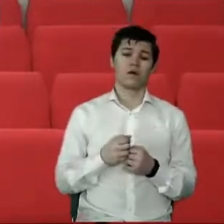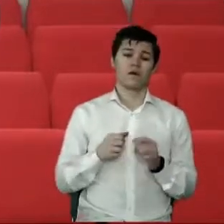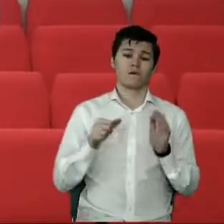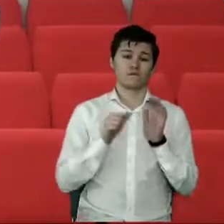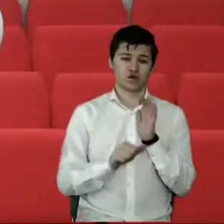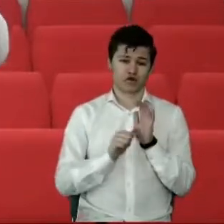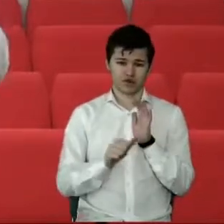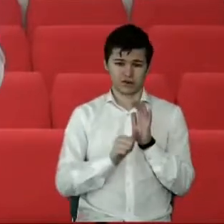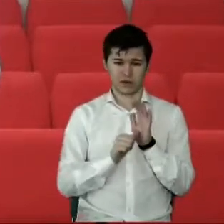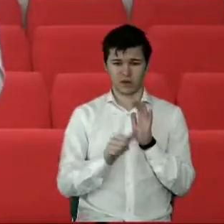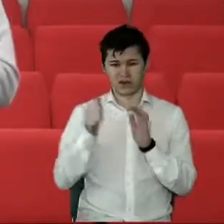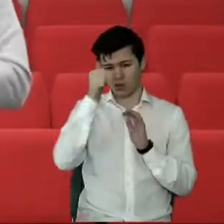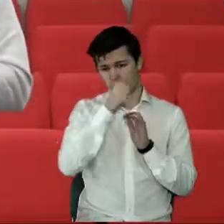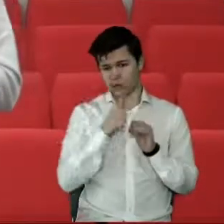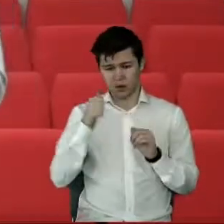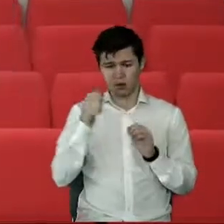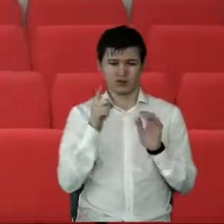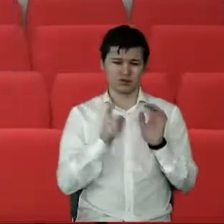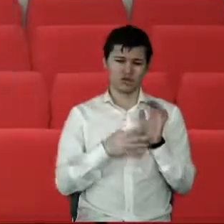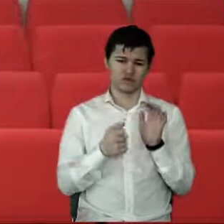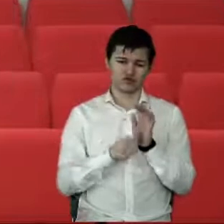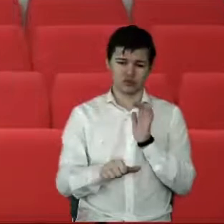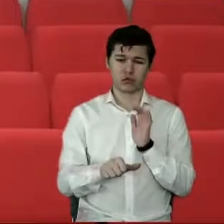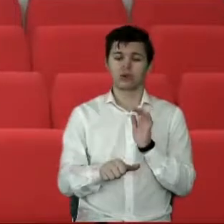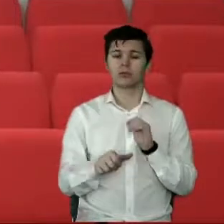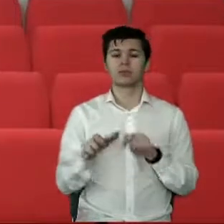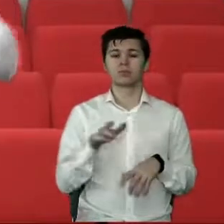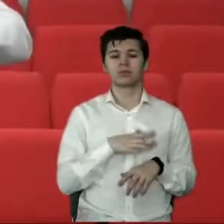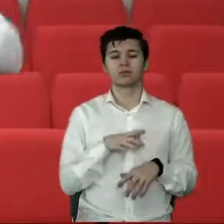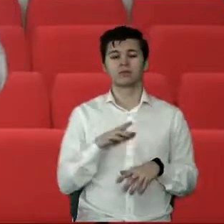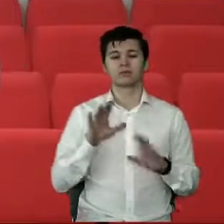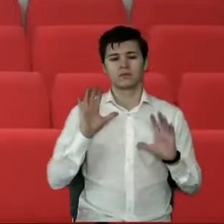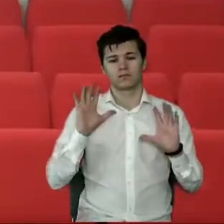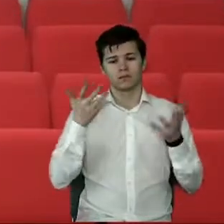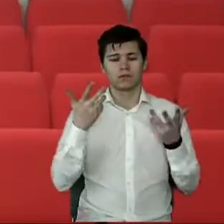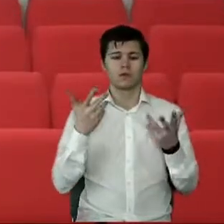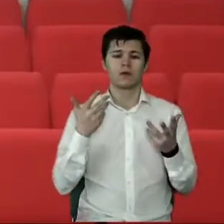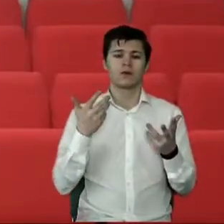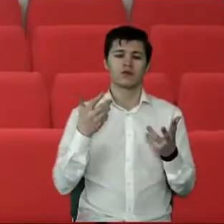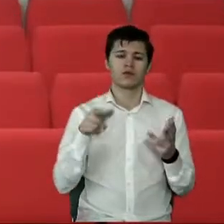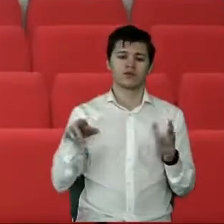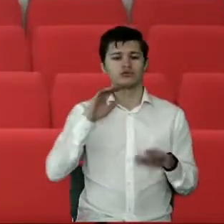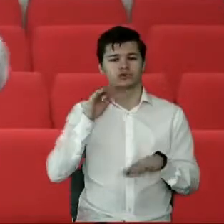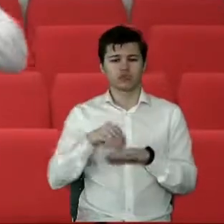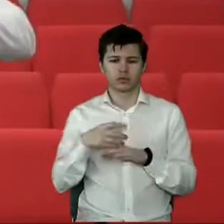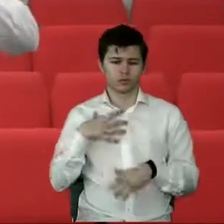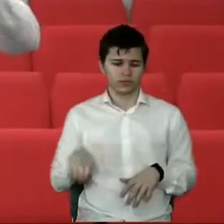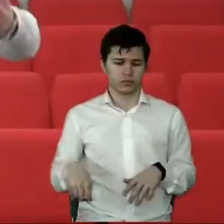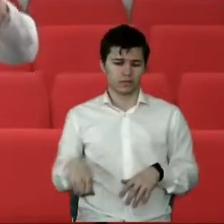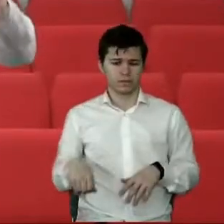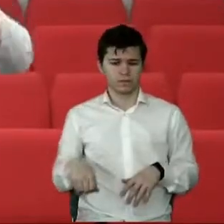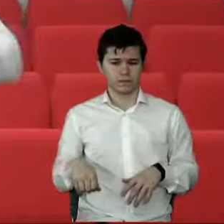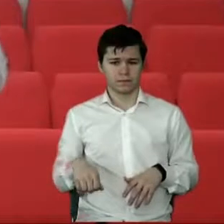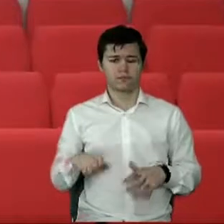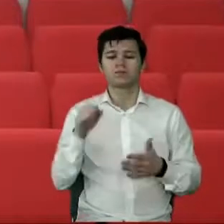В 60-х годах 20 века у него умерла жена, потому что врач не смог к ней приехать вовремя. Потому что